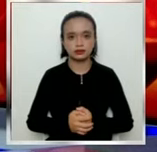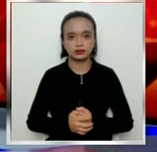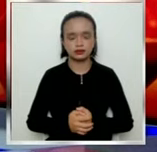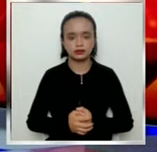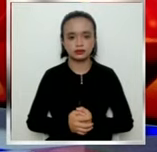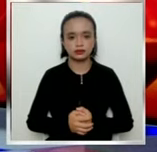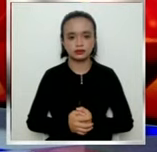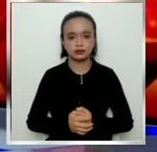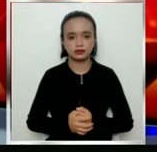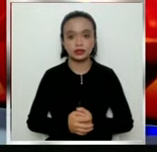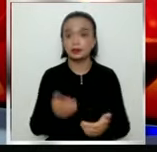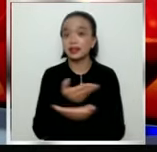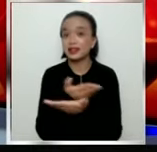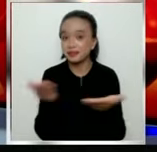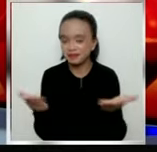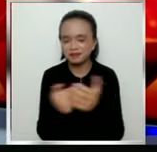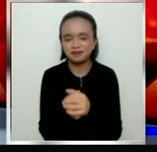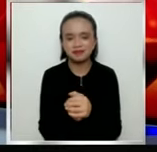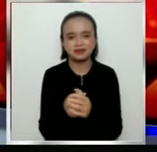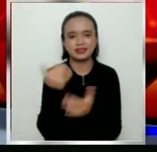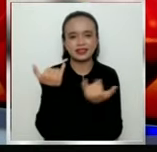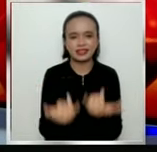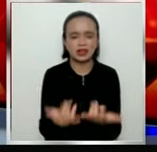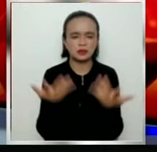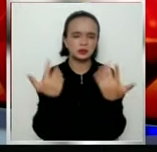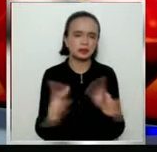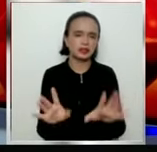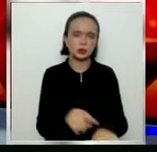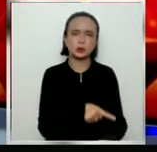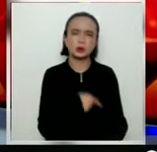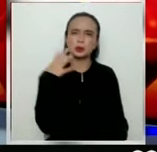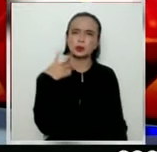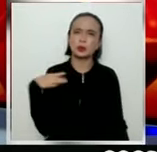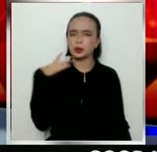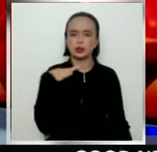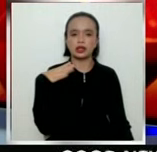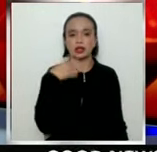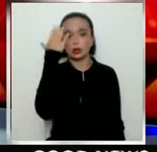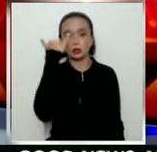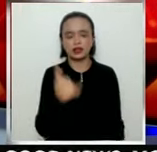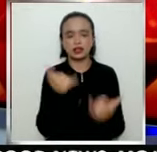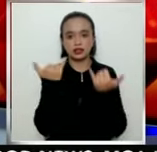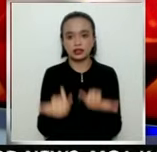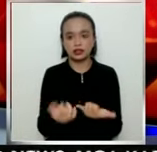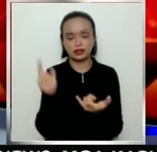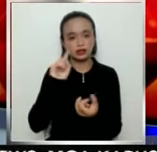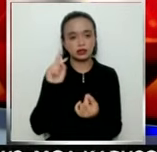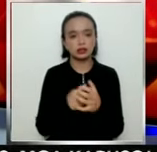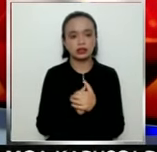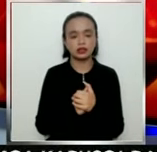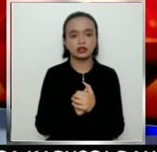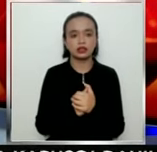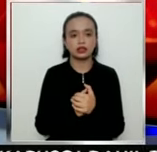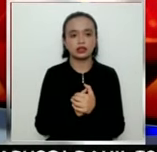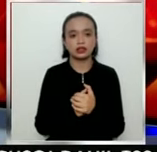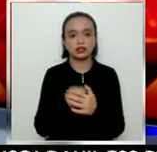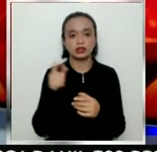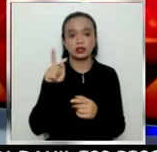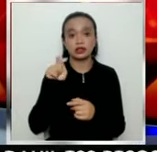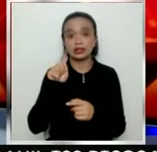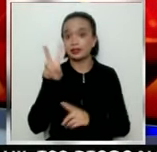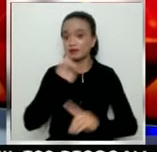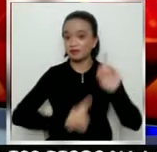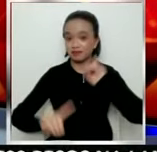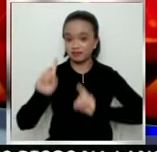Mga kapuso, the long wait is over dahil ngayong gabi na ang worldwide premiere ng mythical primetime megaserye ng taon, ang